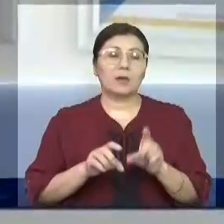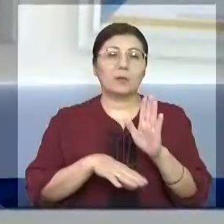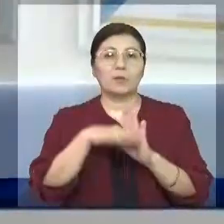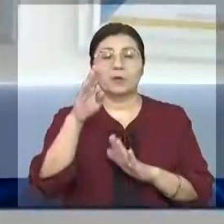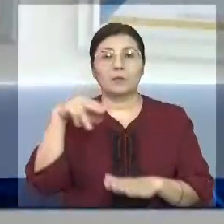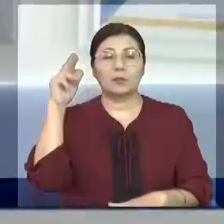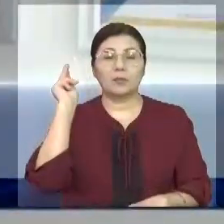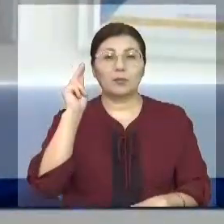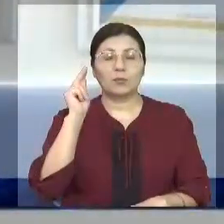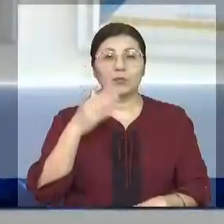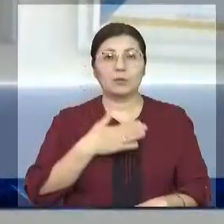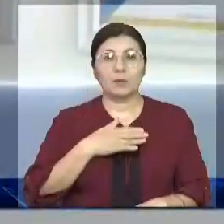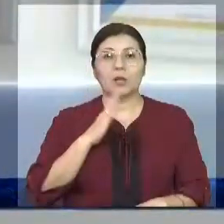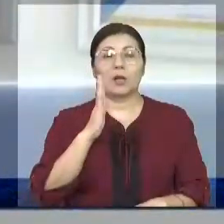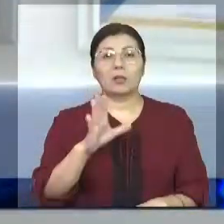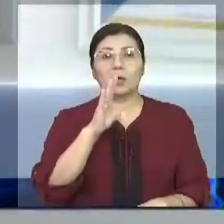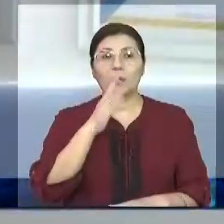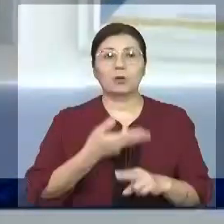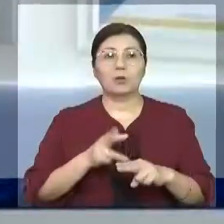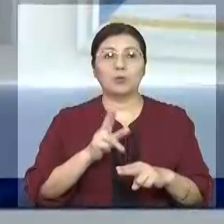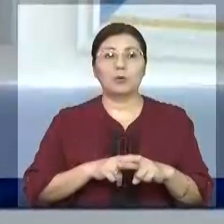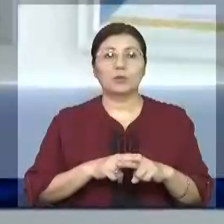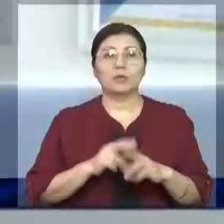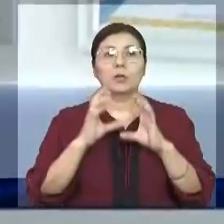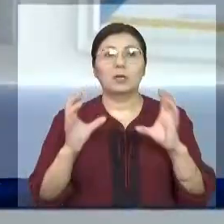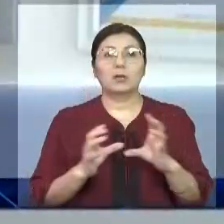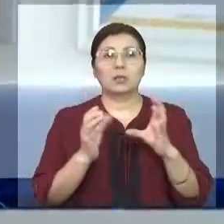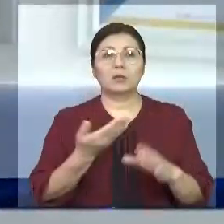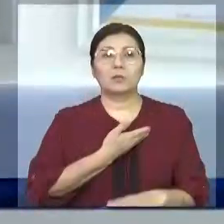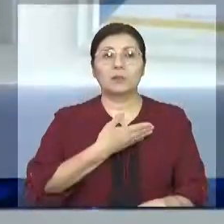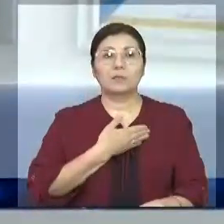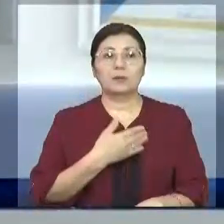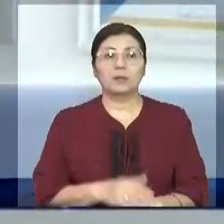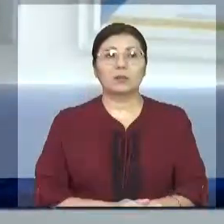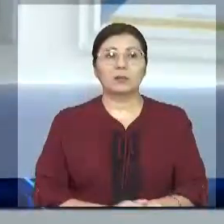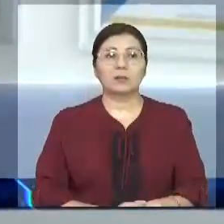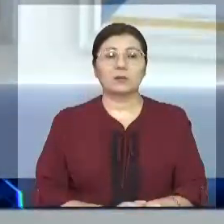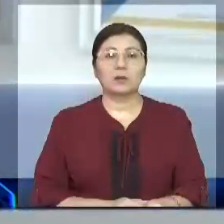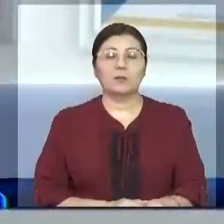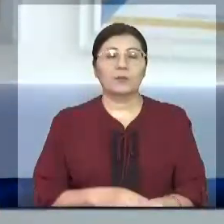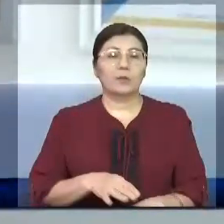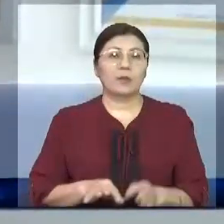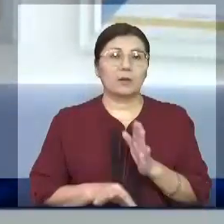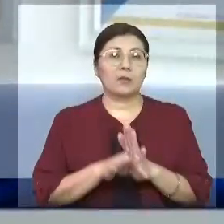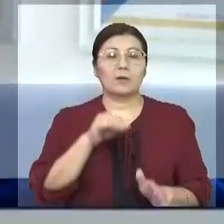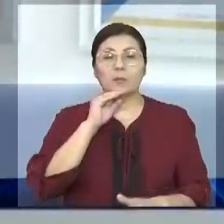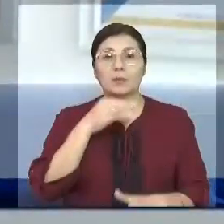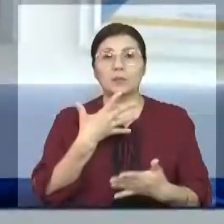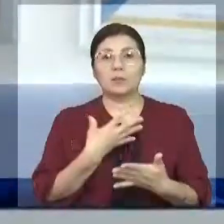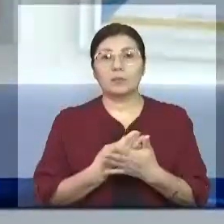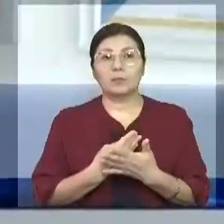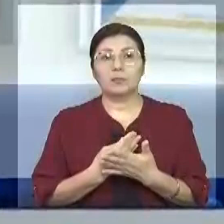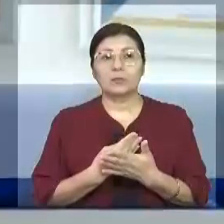кейін алдағы уақытта да осы қалпымды мен міндетті түрде сақтап қалғым келеді. Бұйырса түскелі отырған мамандығымда да мен